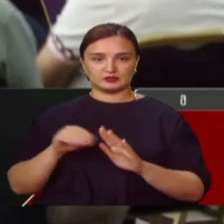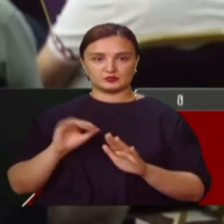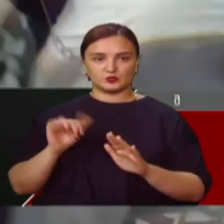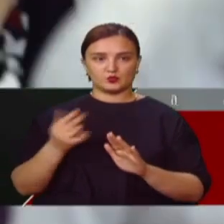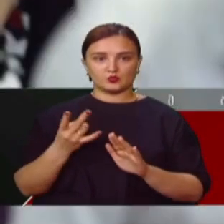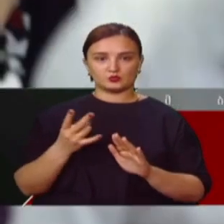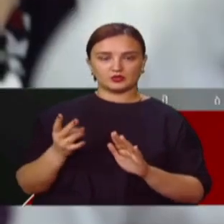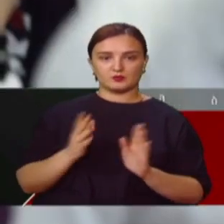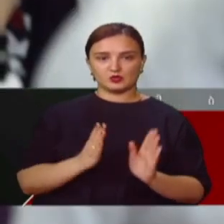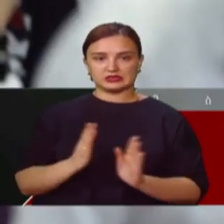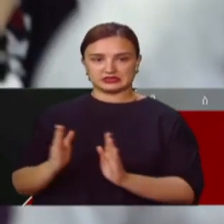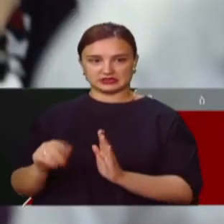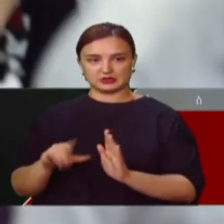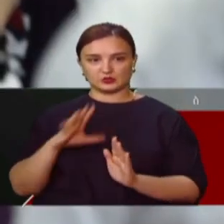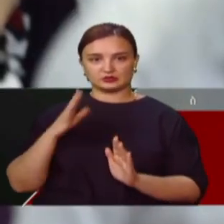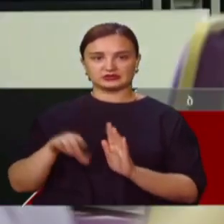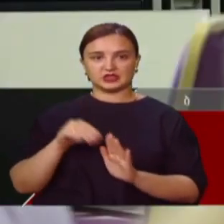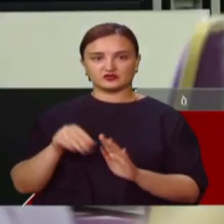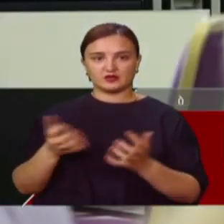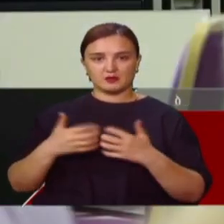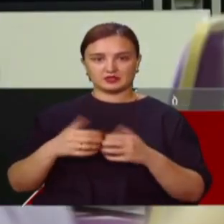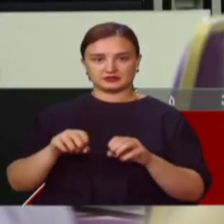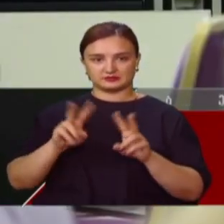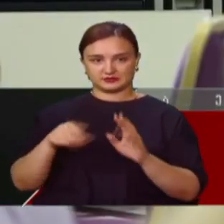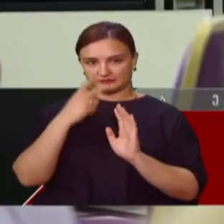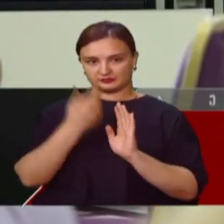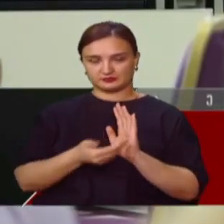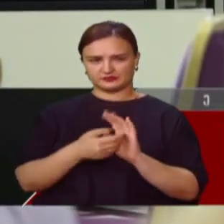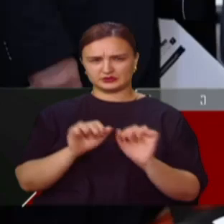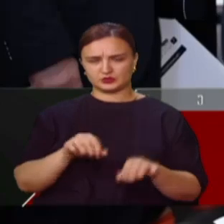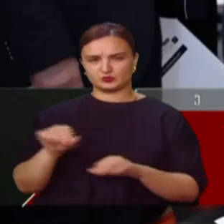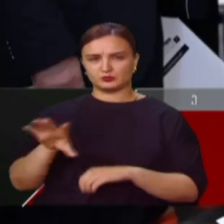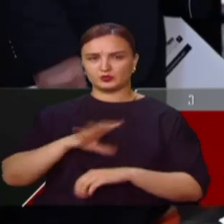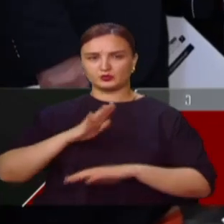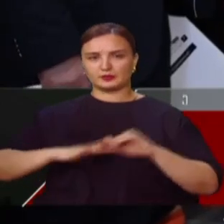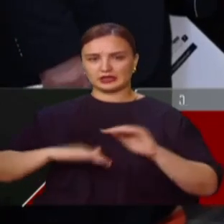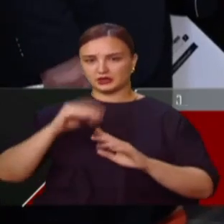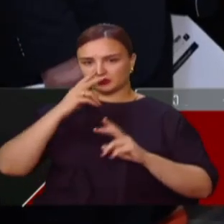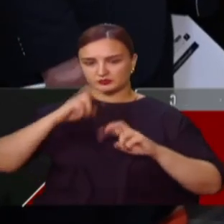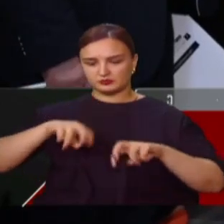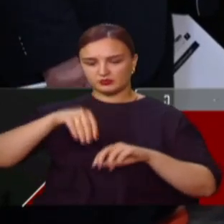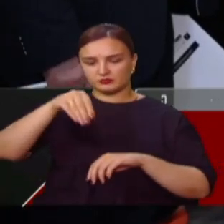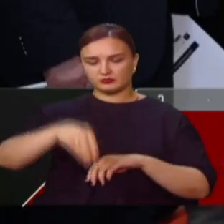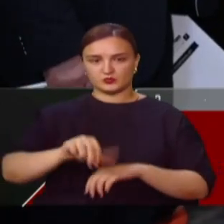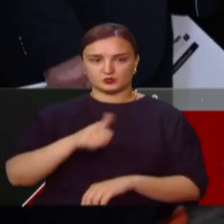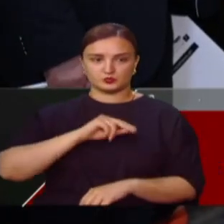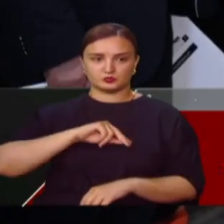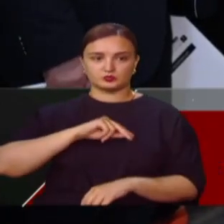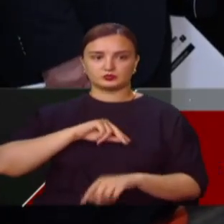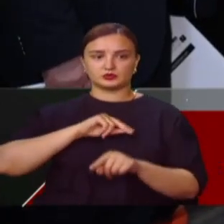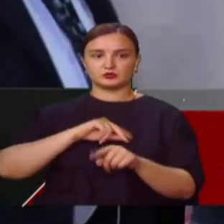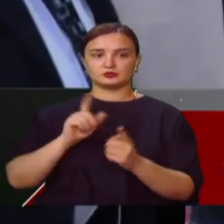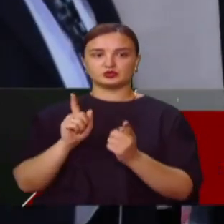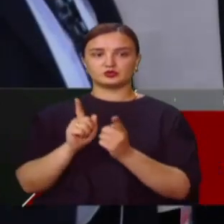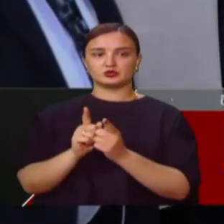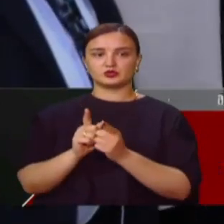საკითხებს. წარმოდგენილი იყო საარჩევნო ელექტრონული აპარატურაც. მონაწილეებს საშუალება ჰქონდათ პრაქტიკაში ენახათ მათი მუშაობა. სამუშაო შეხვედრა